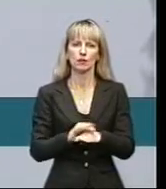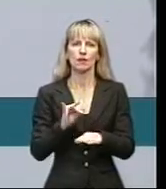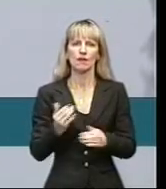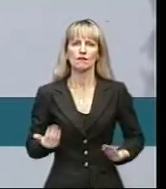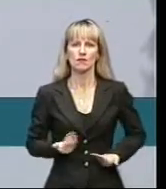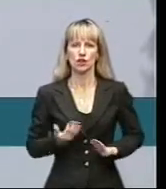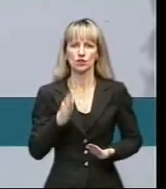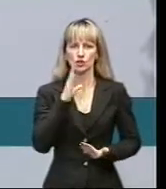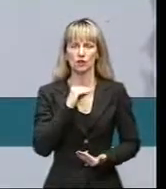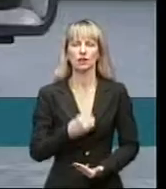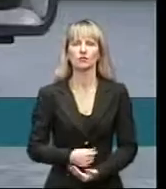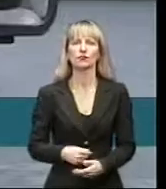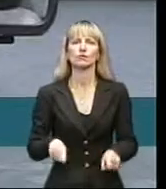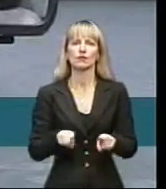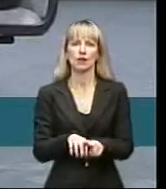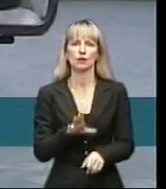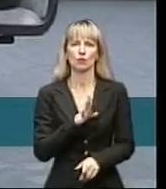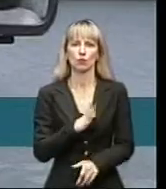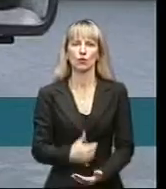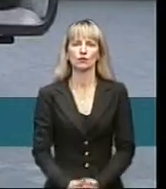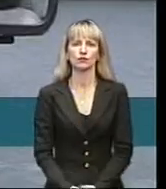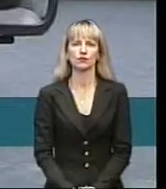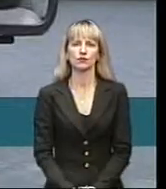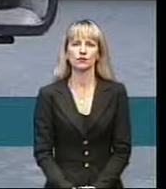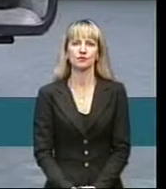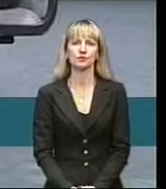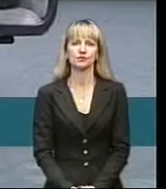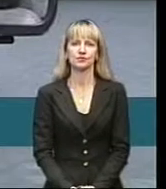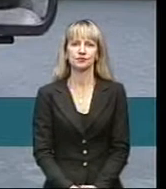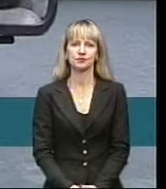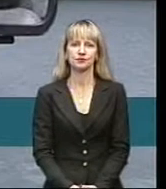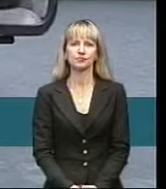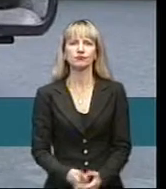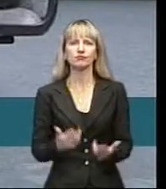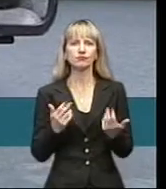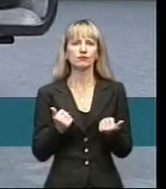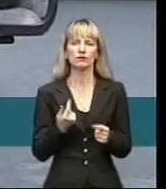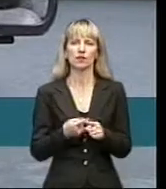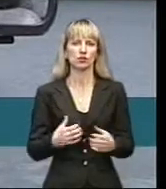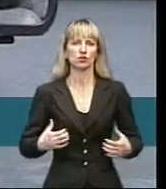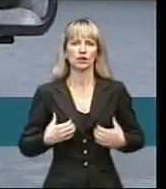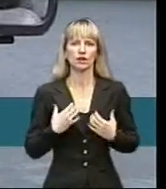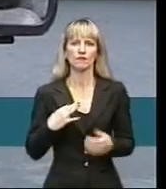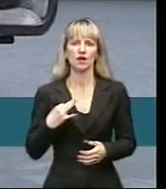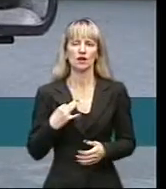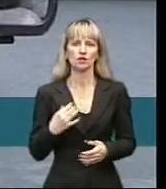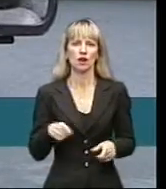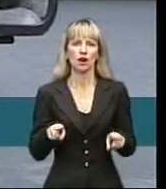вижила. Ось і таке було. А ще були дійсно жахливі речі, як канібалізм.